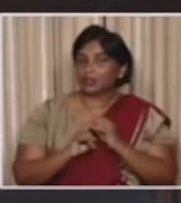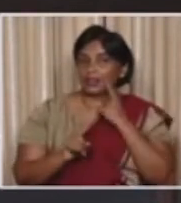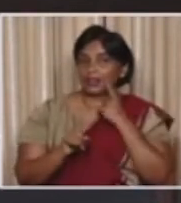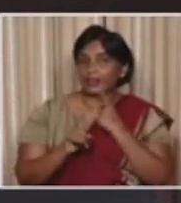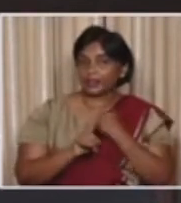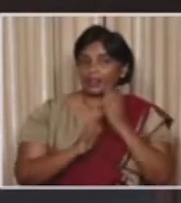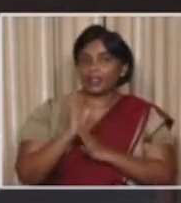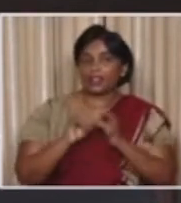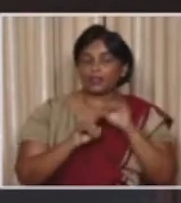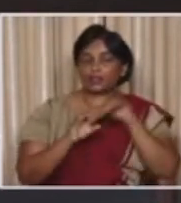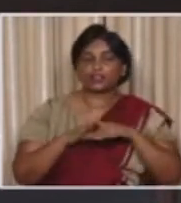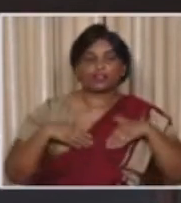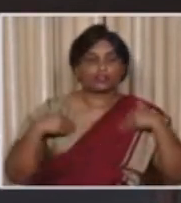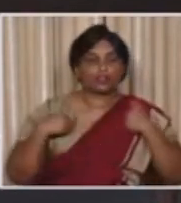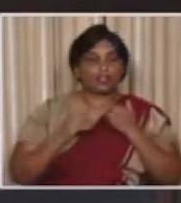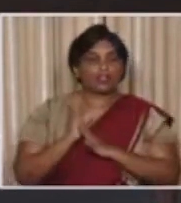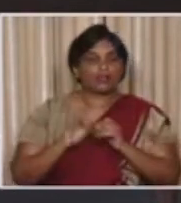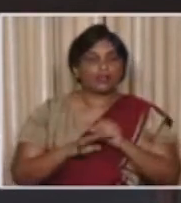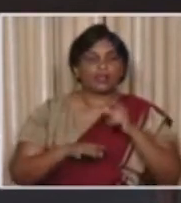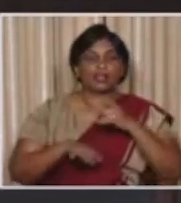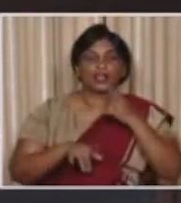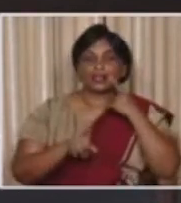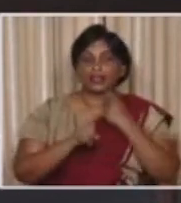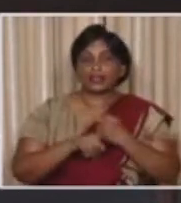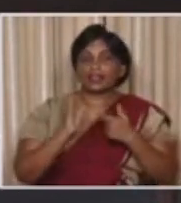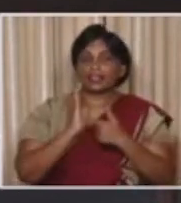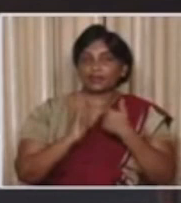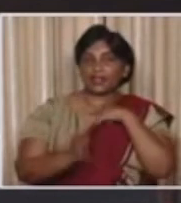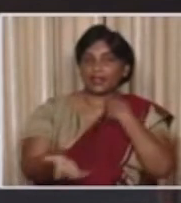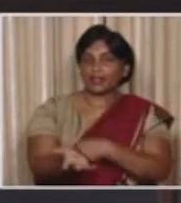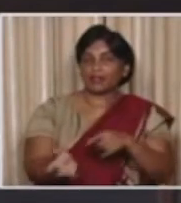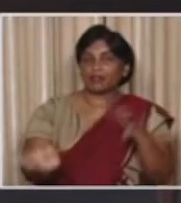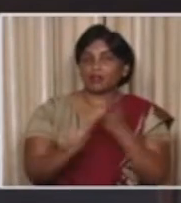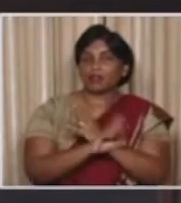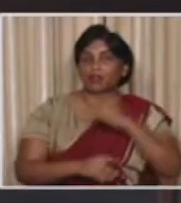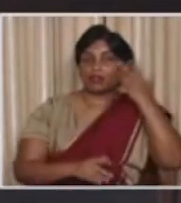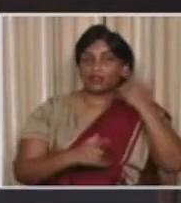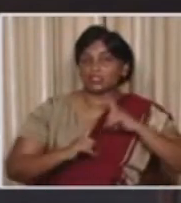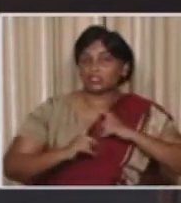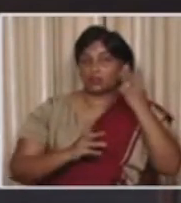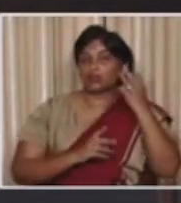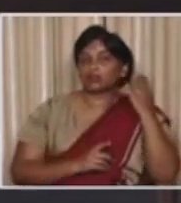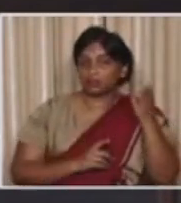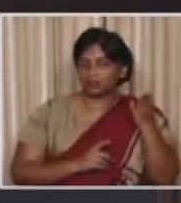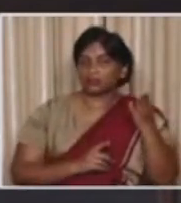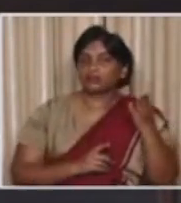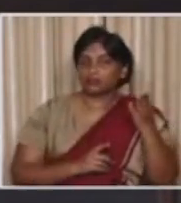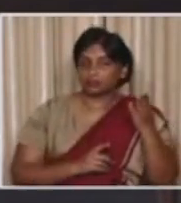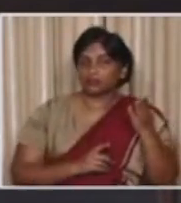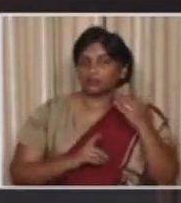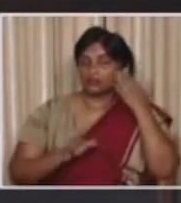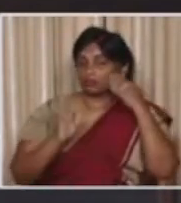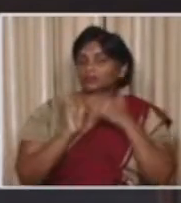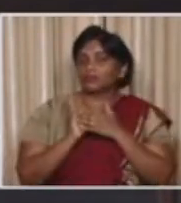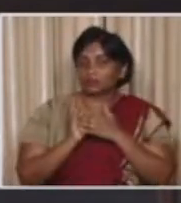මහනුවරට ඇමතිවරේ කිටිය සෞඛ්‍ය ඇමතිවරේ මහනුවර සැලසීමිය සංකීර්ණවත් කරේ නැහැ. එතන ජීවිත 3000ක් තියෙනවා බේර ගන්න. අනේ සැලසීමිය